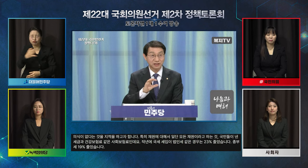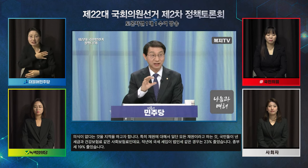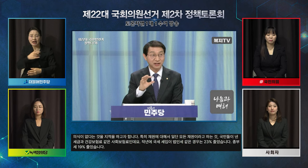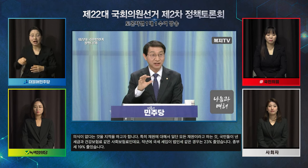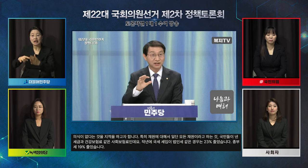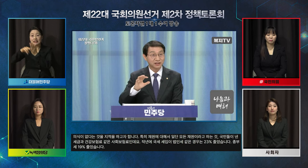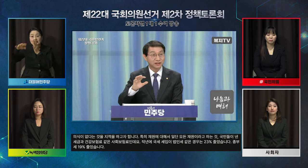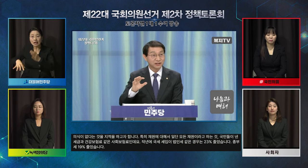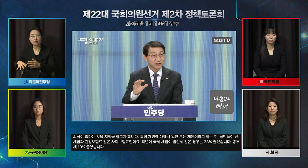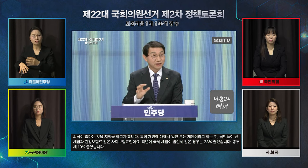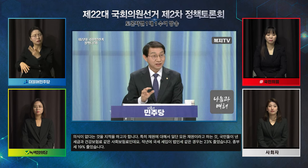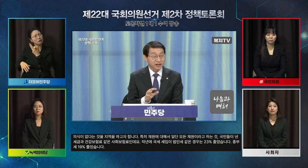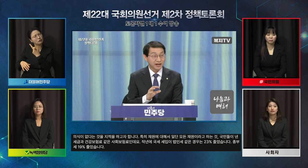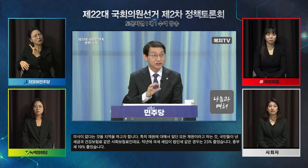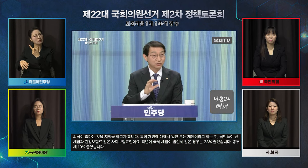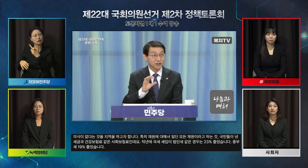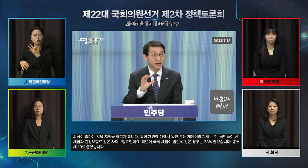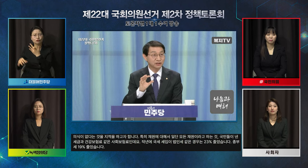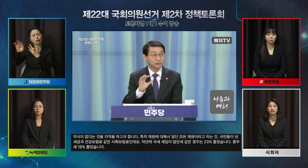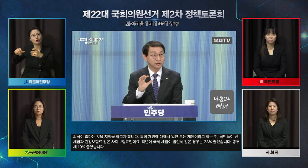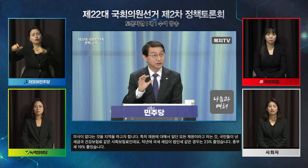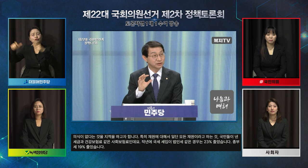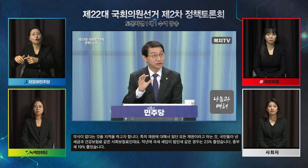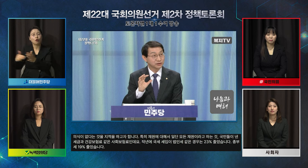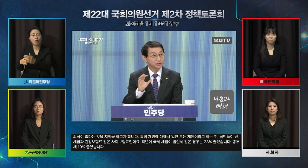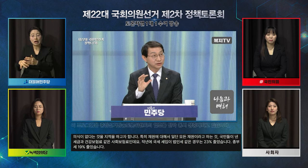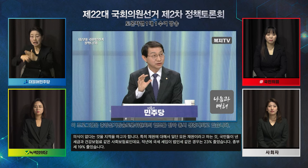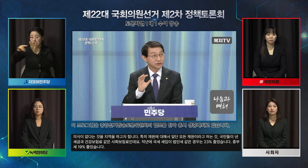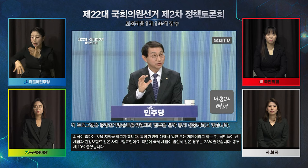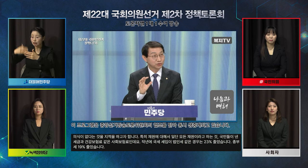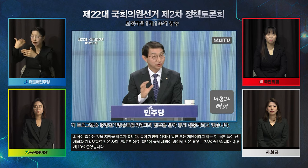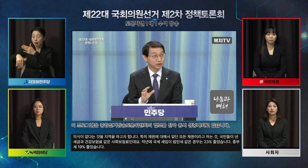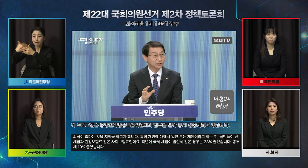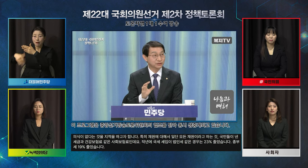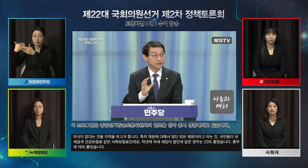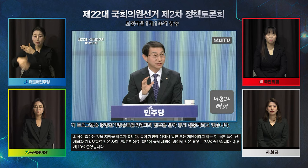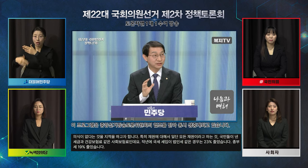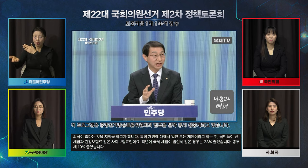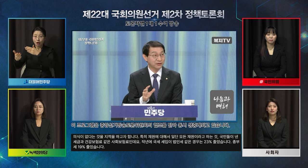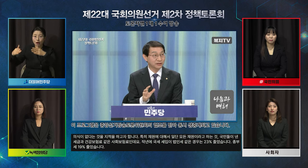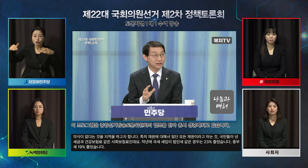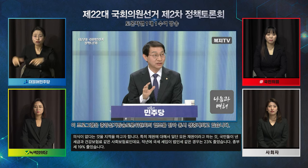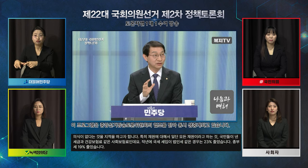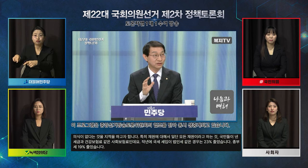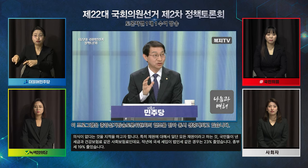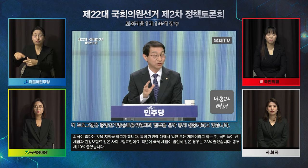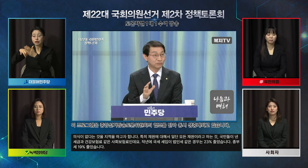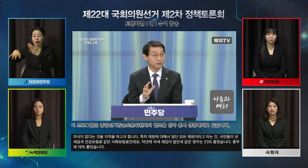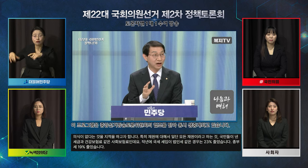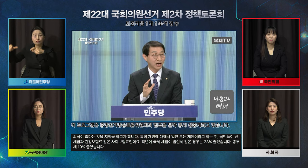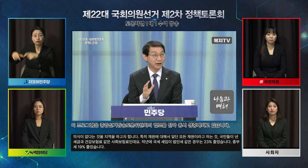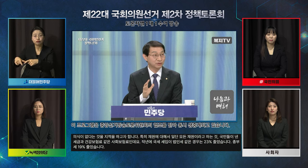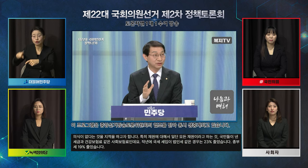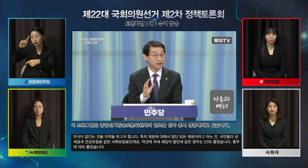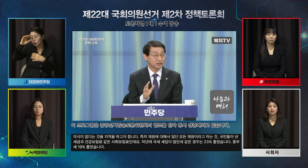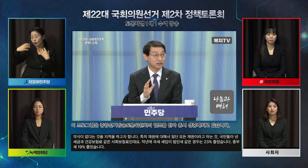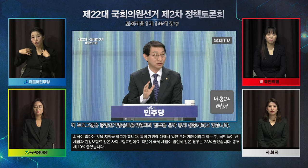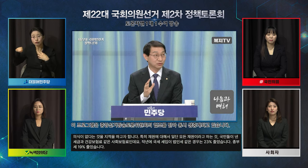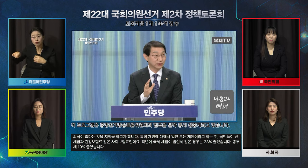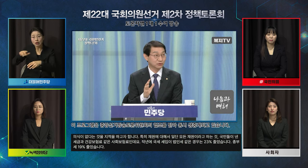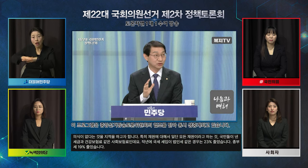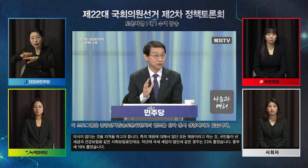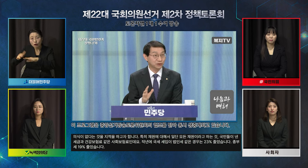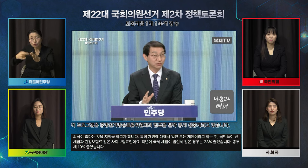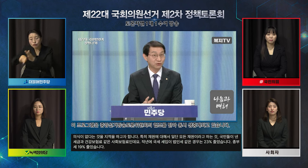이렇게 계속 세금을 줄어드는 그런 상황에서 정부가 아무런